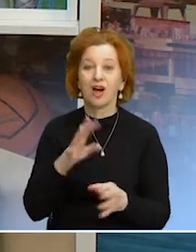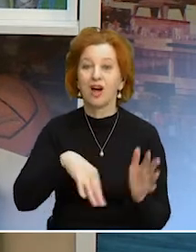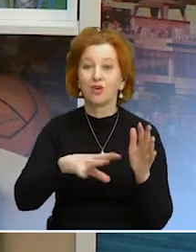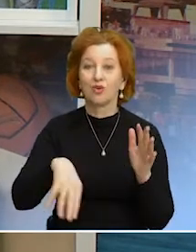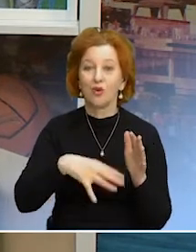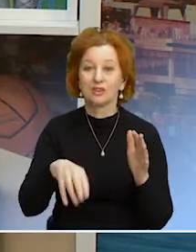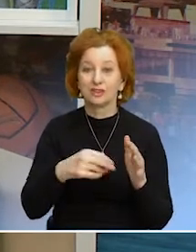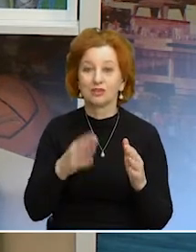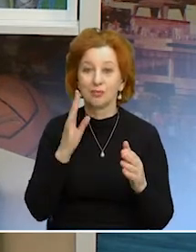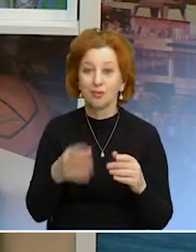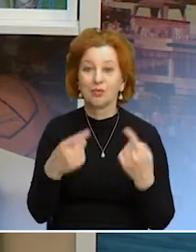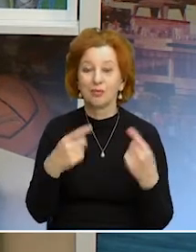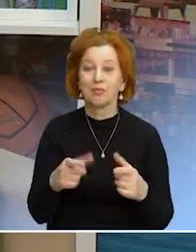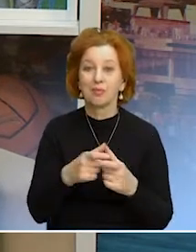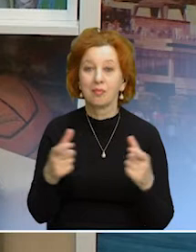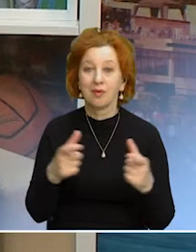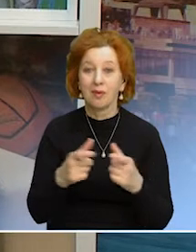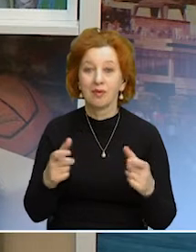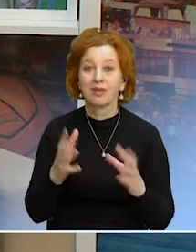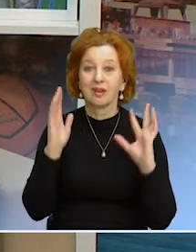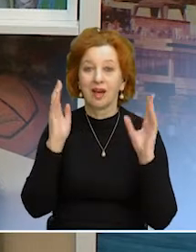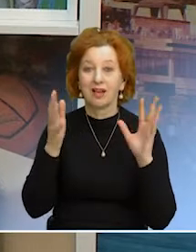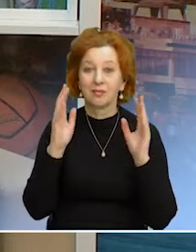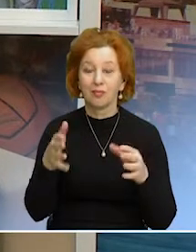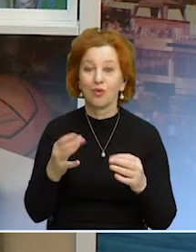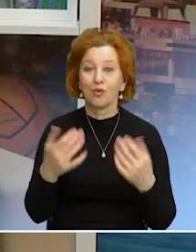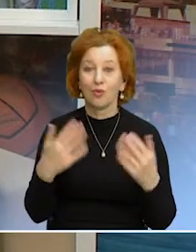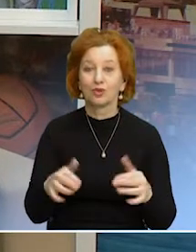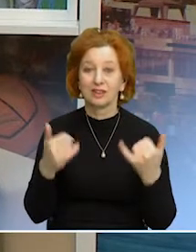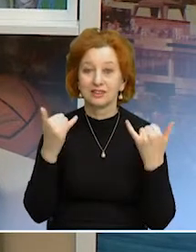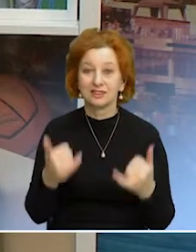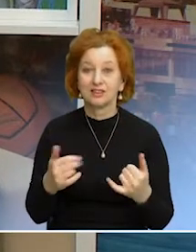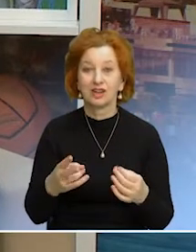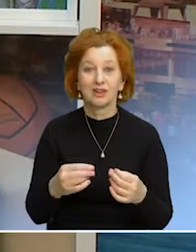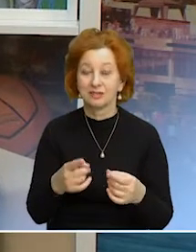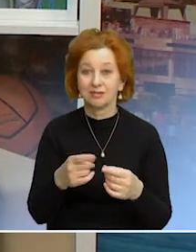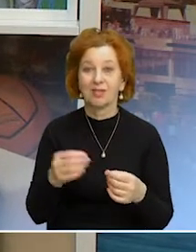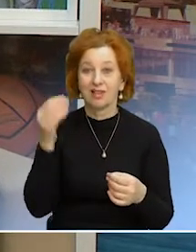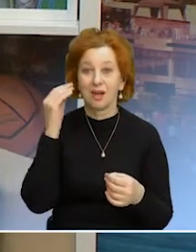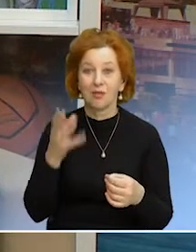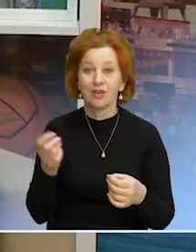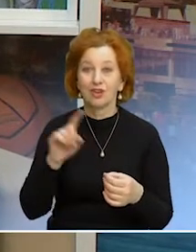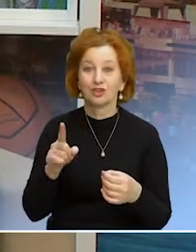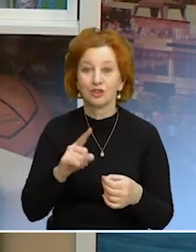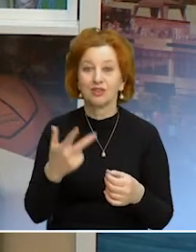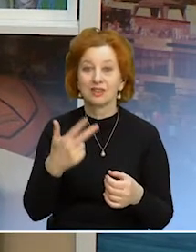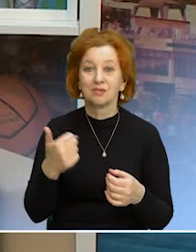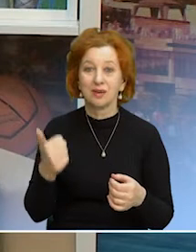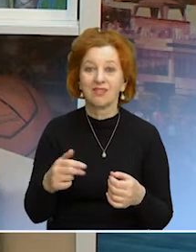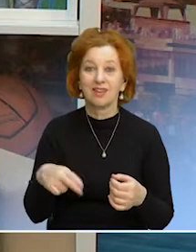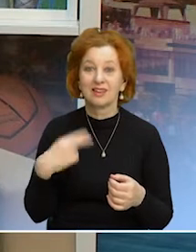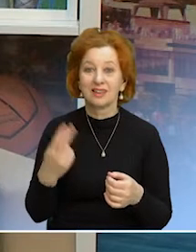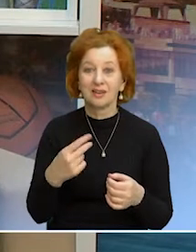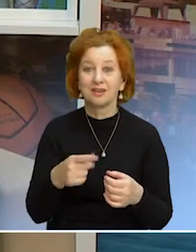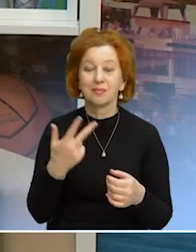очередной розыгрыш, где можно будет выиграть билеты на гандбол, а уже прямо сейчас небольшой намек на то, что вас ждет